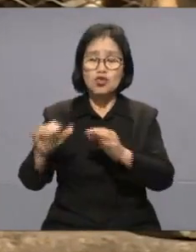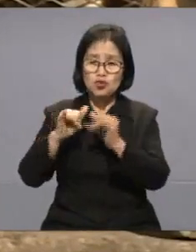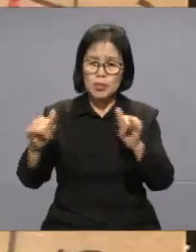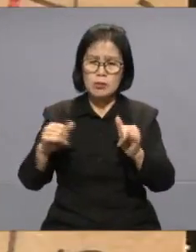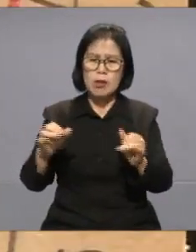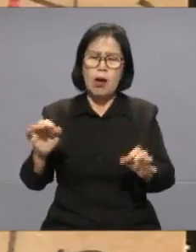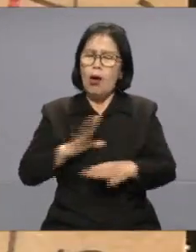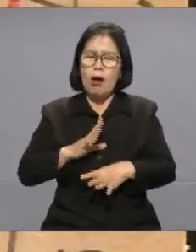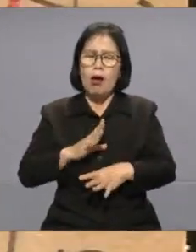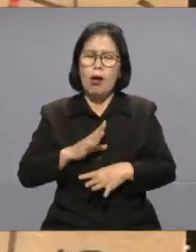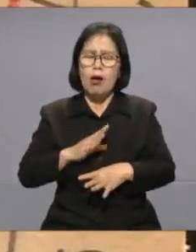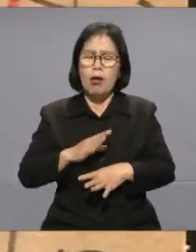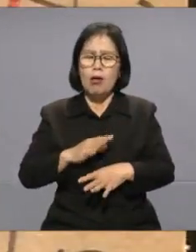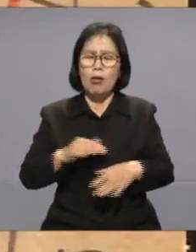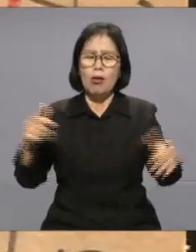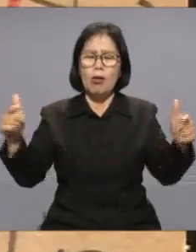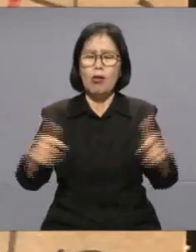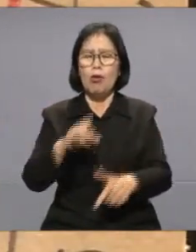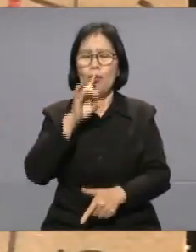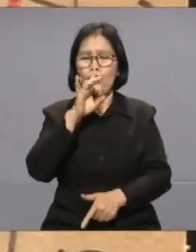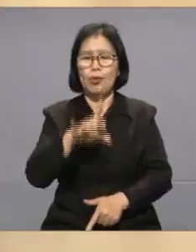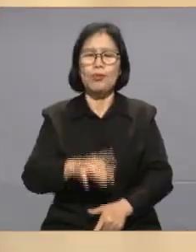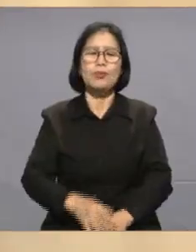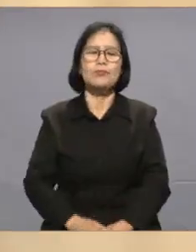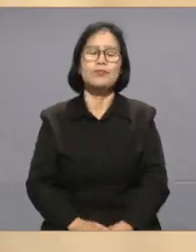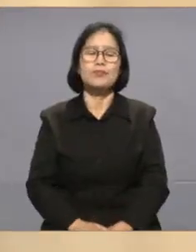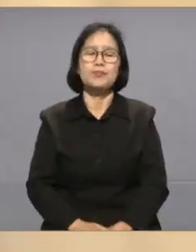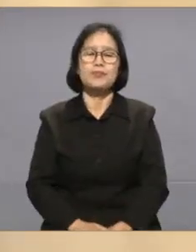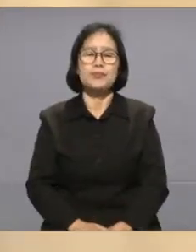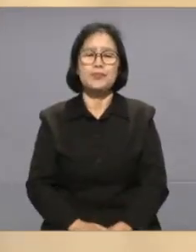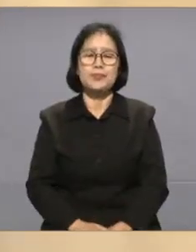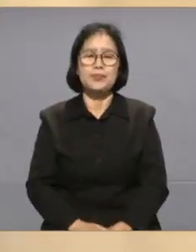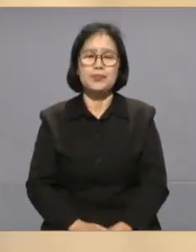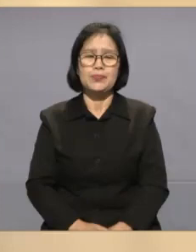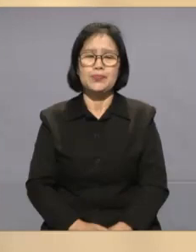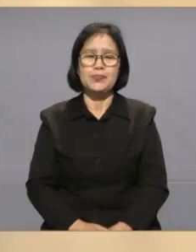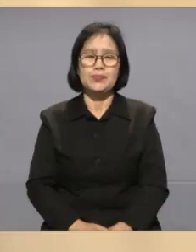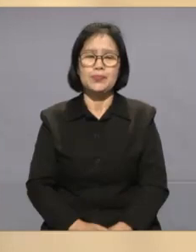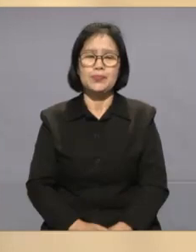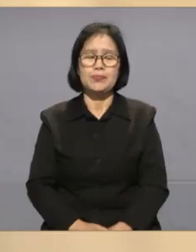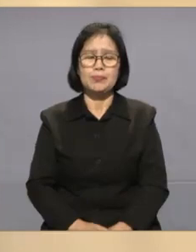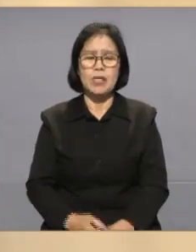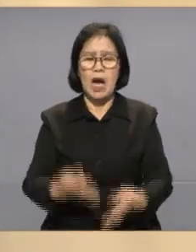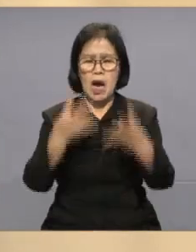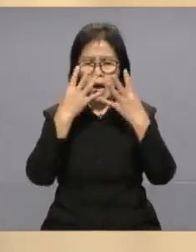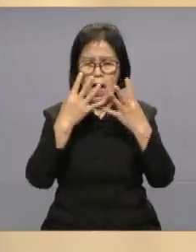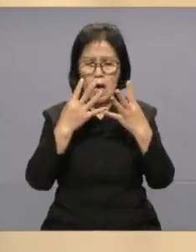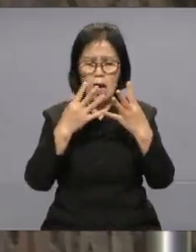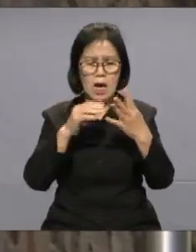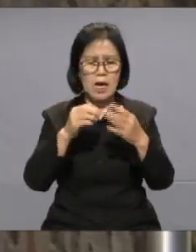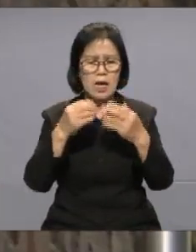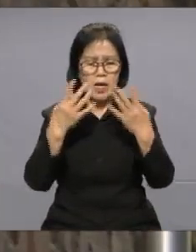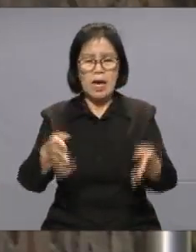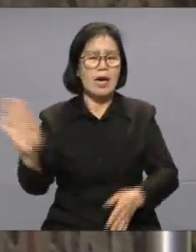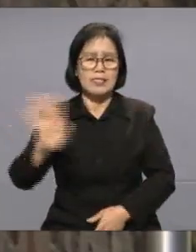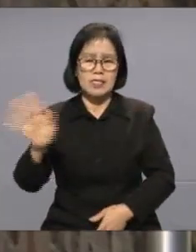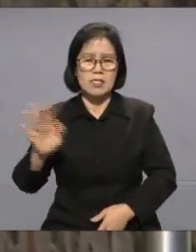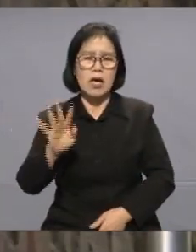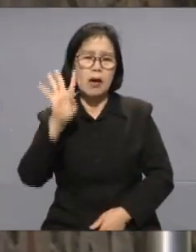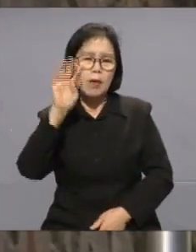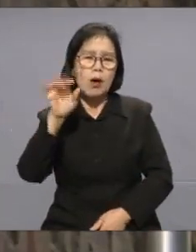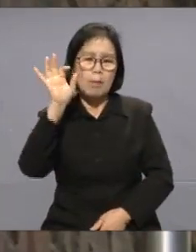놀란 가슴은 가라앉지 않고 있습니다. 책상사를 아직도 철거를 안 하고 있어 지금. 며칠 더 두고